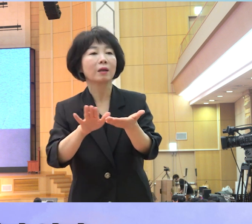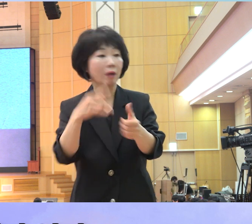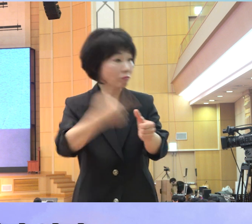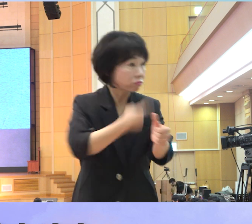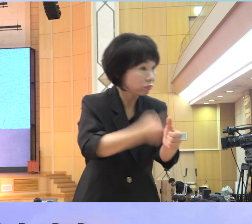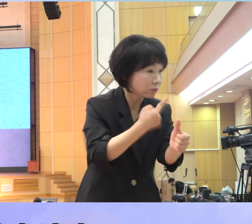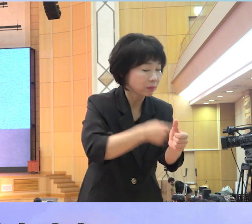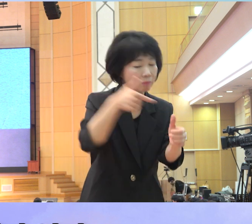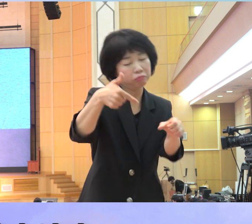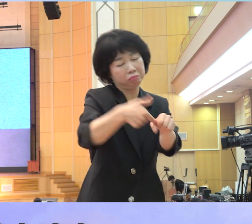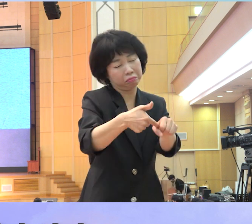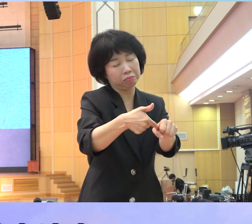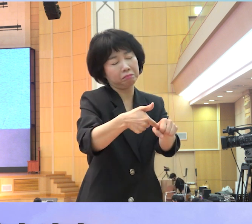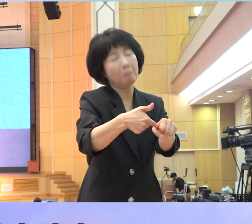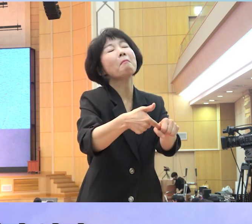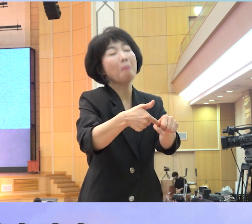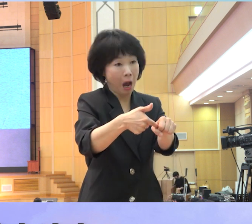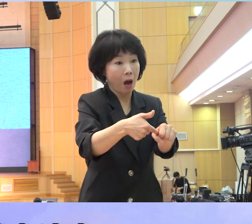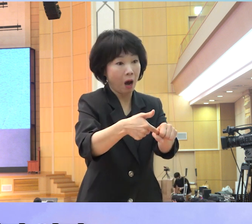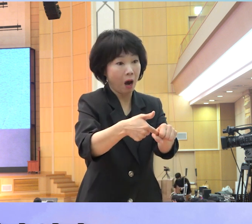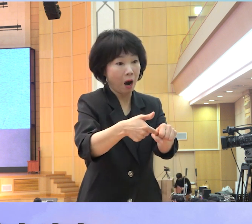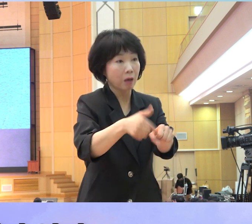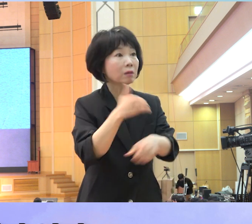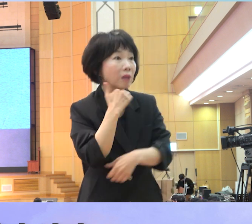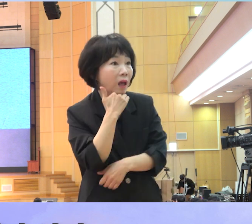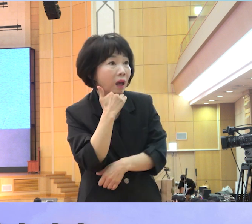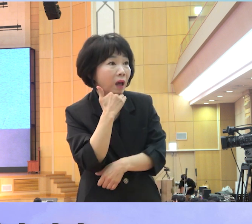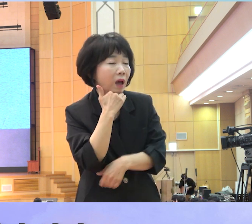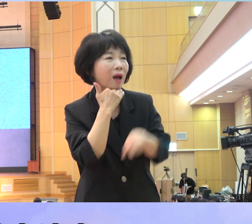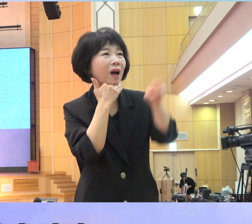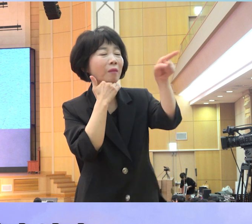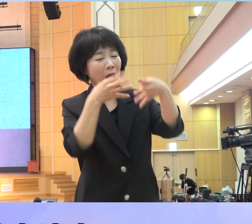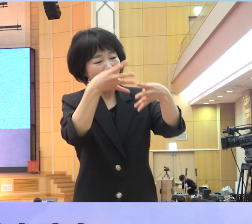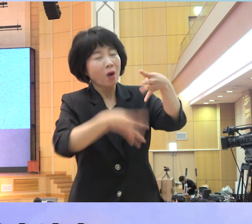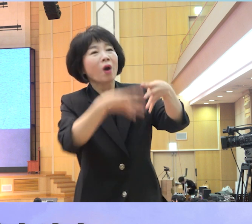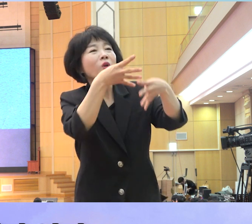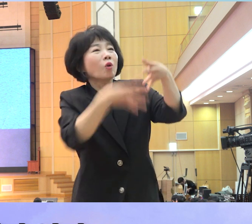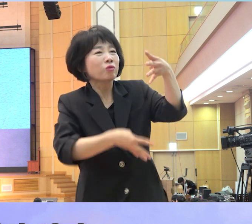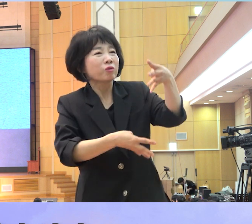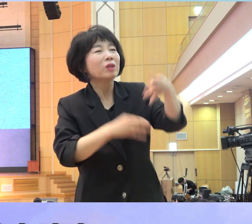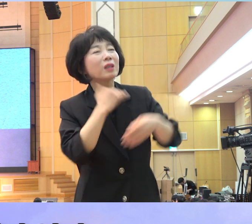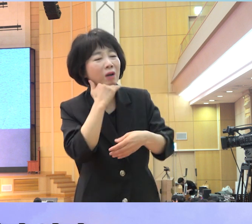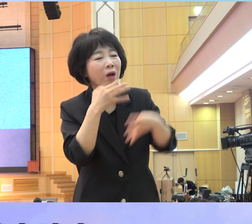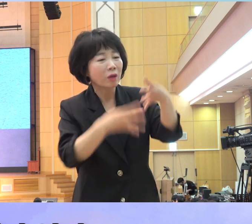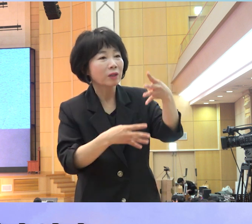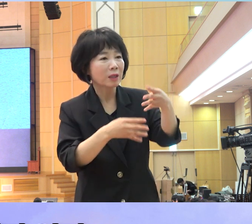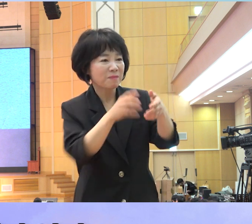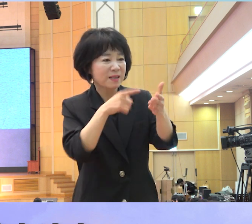아십니까? 이렇게 써 있어요. 나오는 중이니 잡아당기지 마세요.